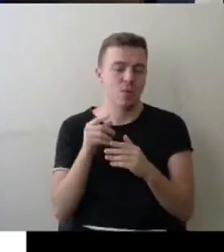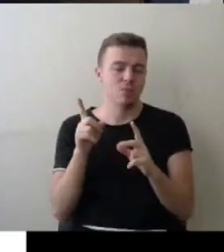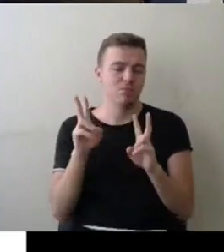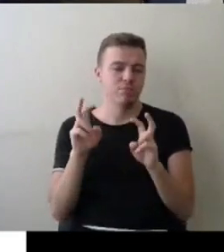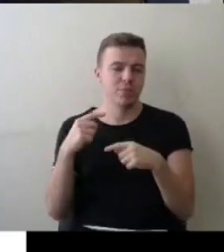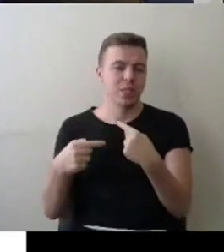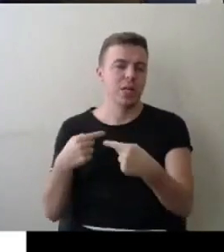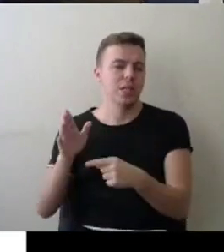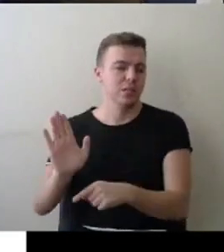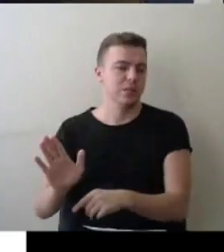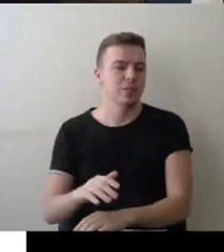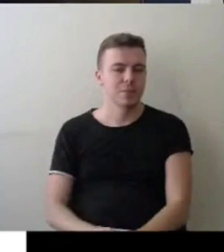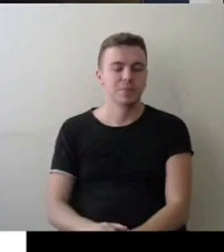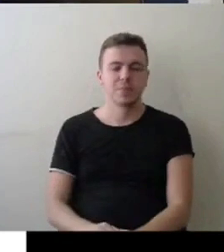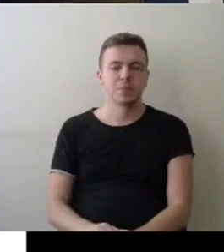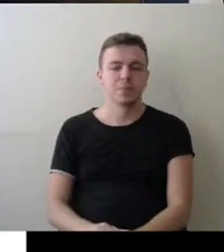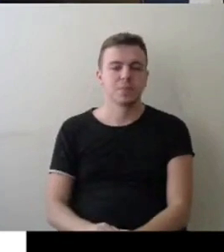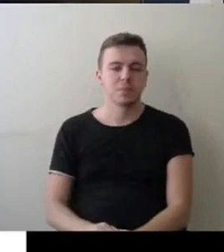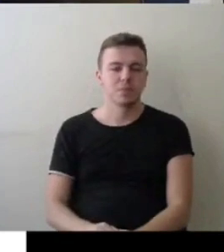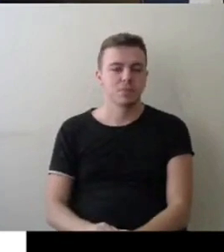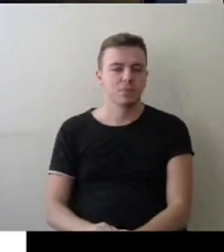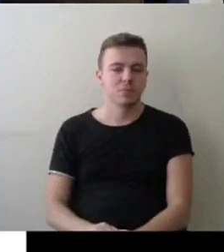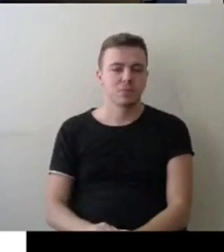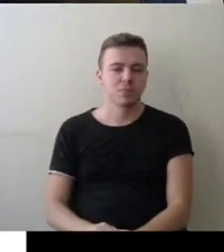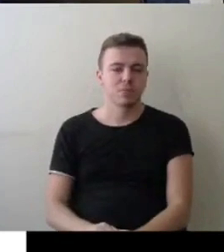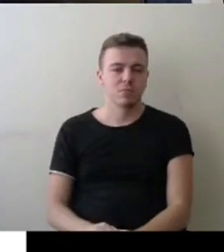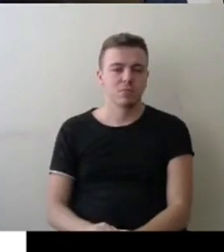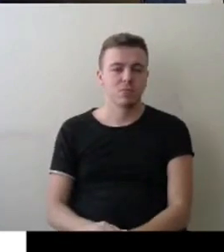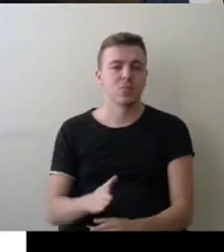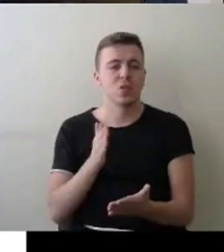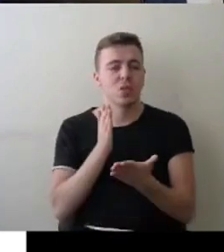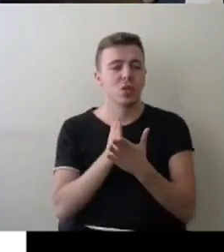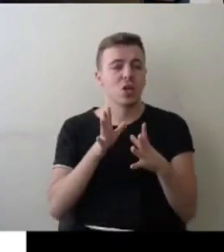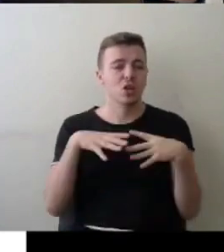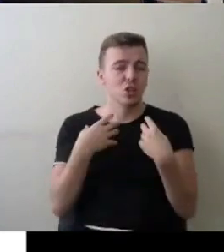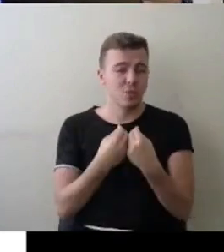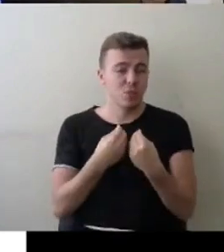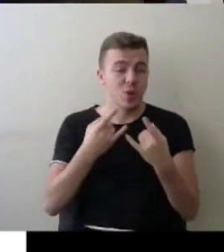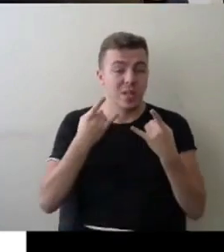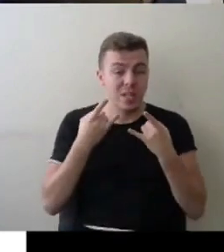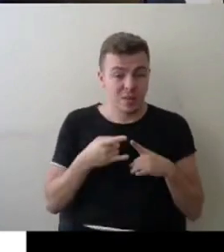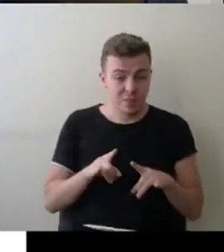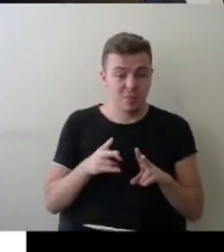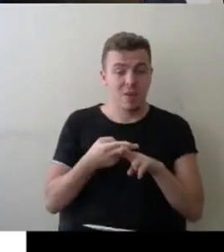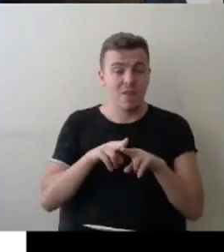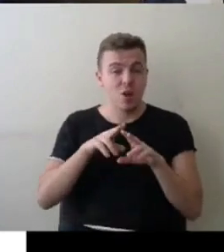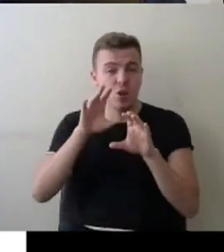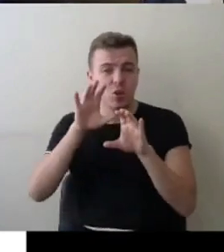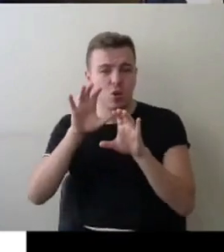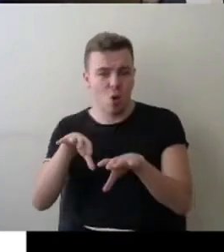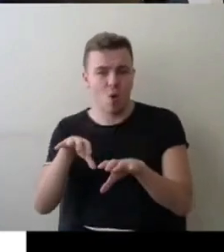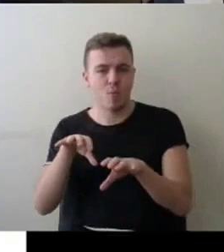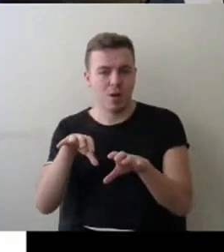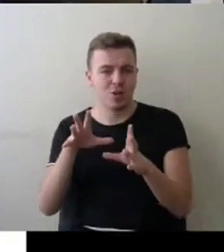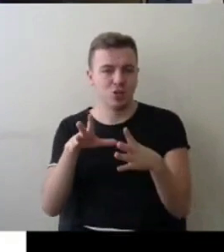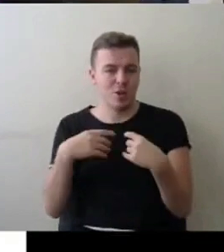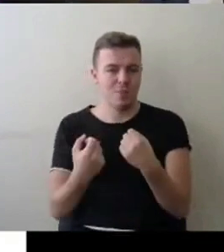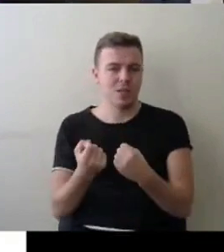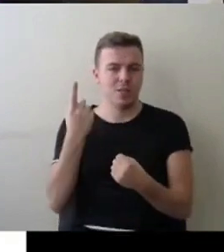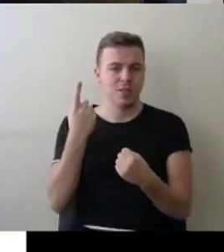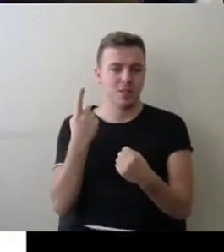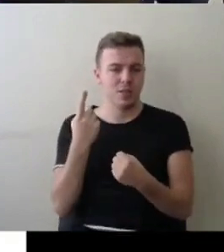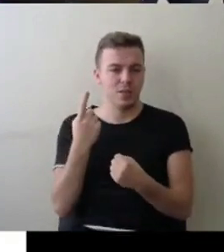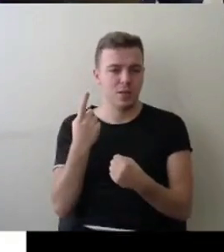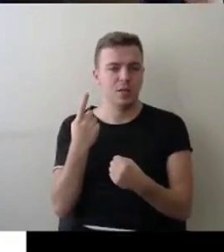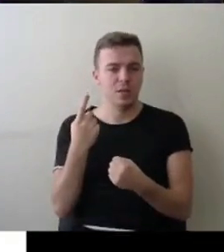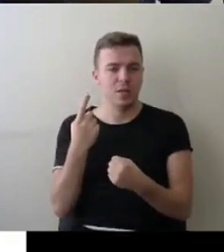Šeima kyla iš santokos, gimimo ir globos. Čia konstitucija taip numato, reiškia. Čia toks naratyvas. Ne? Ir kas yra įdomu,